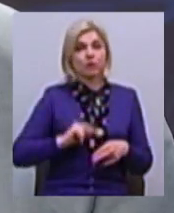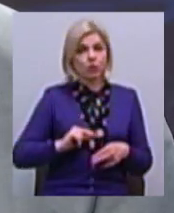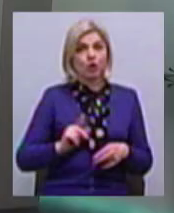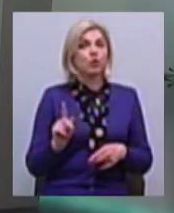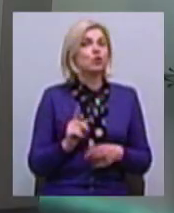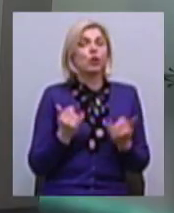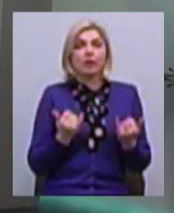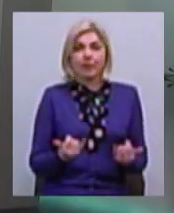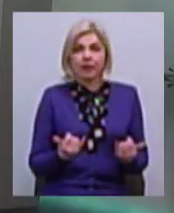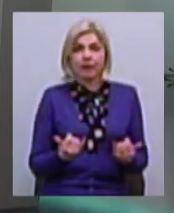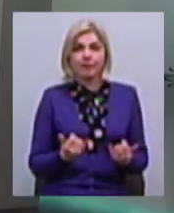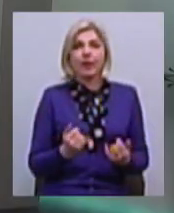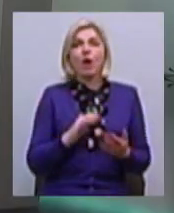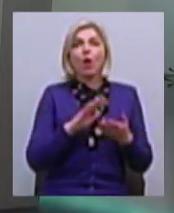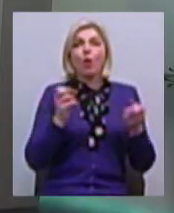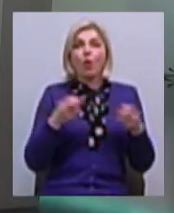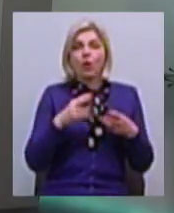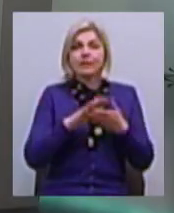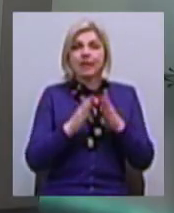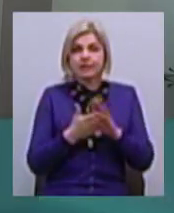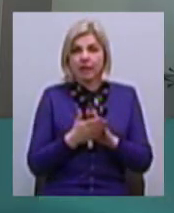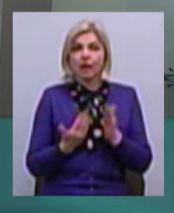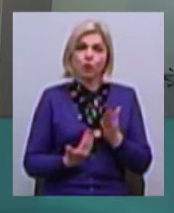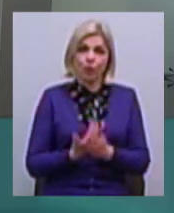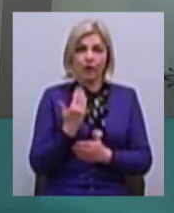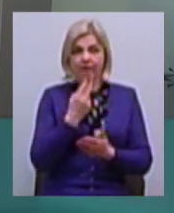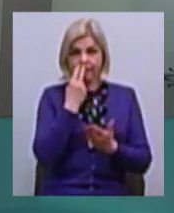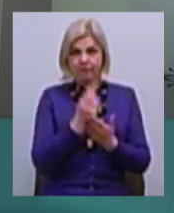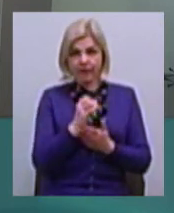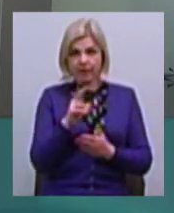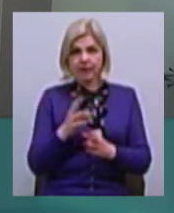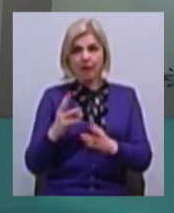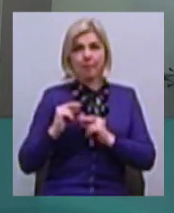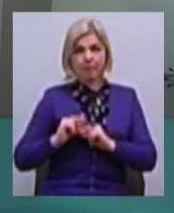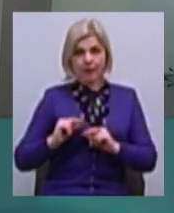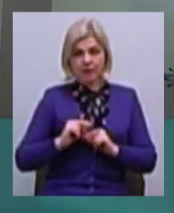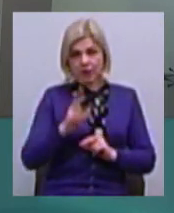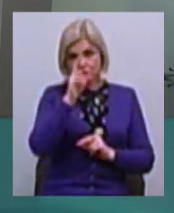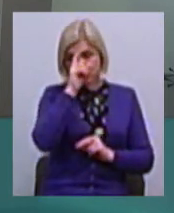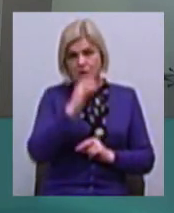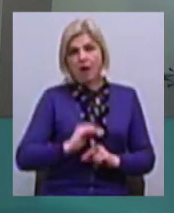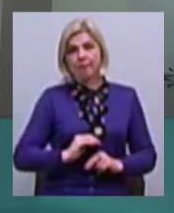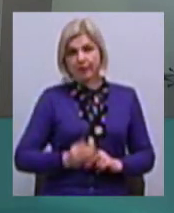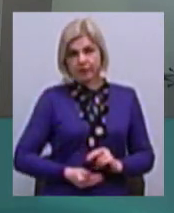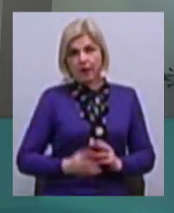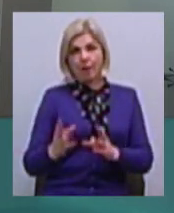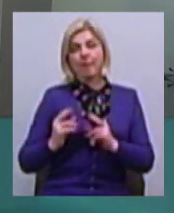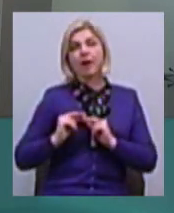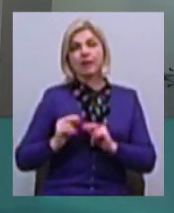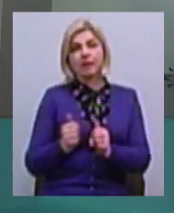тепер? Концесія – це новий вид співпраці, так, державно-приватного партнерства, так би